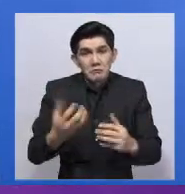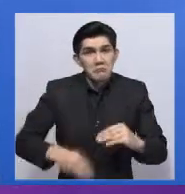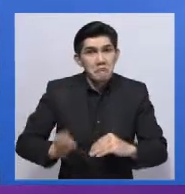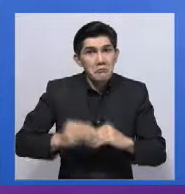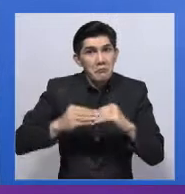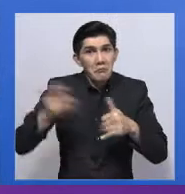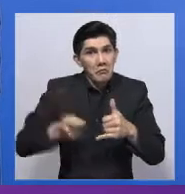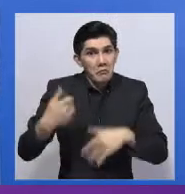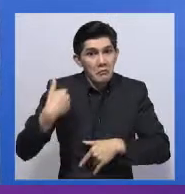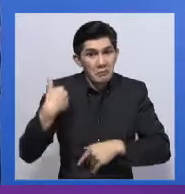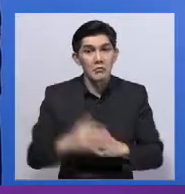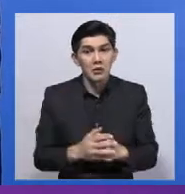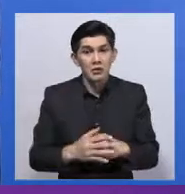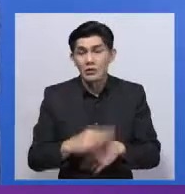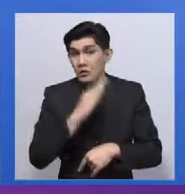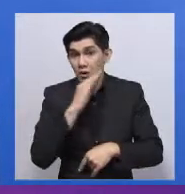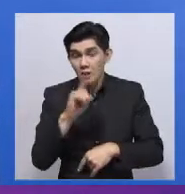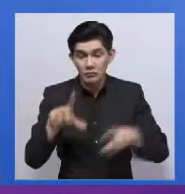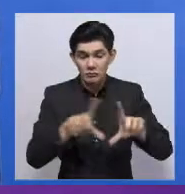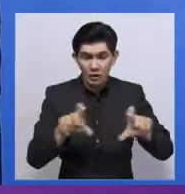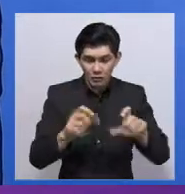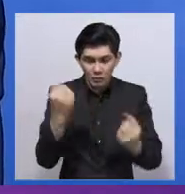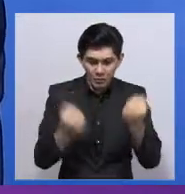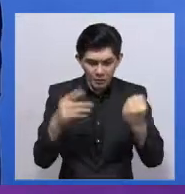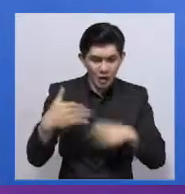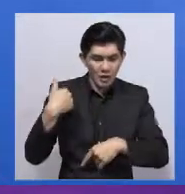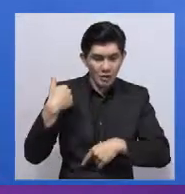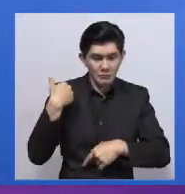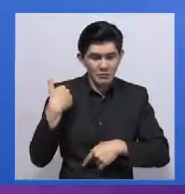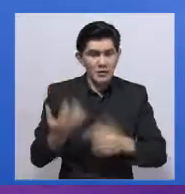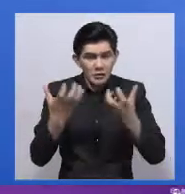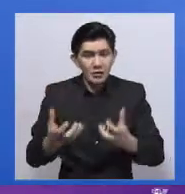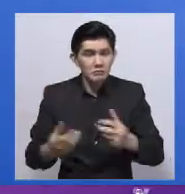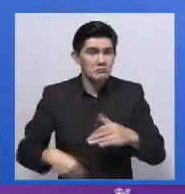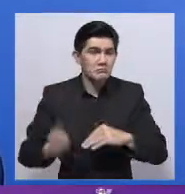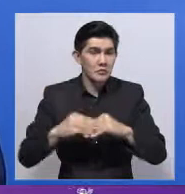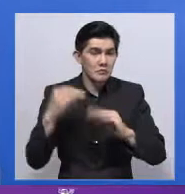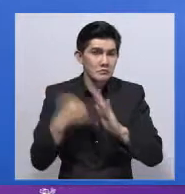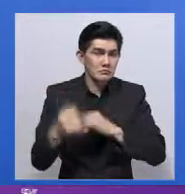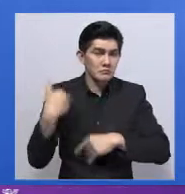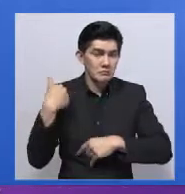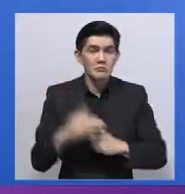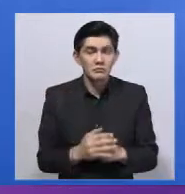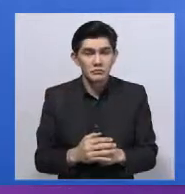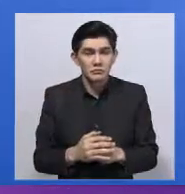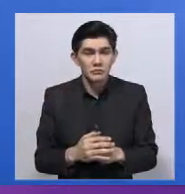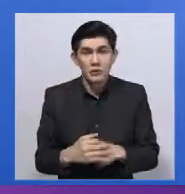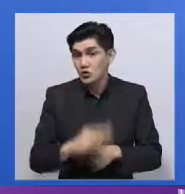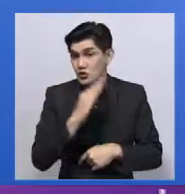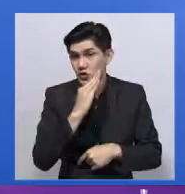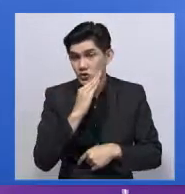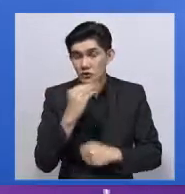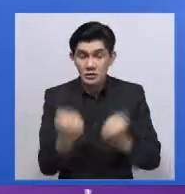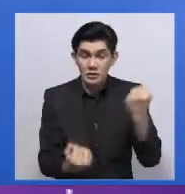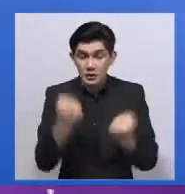ยึดใบขี่แล้วขับรถไม่ได้ไปขับก็จะโดนหนักเข้าไปแต่ถ้าหลังจากนั้นแล้วสมมติว่าจะสามารถไป